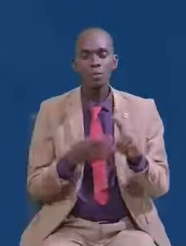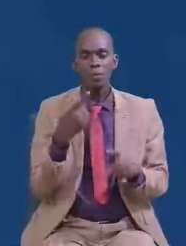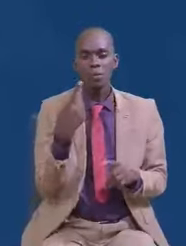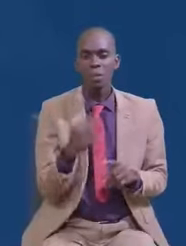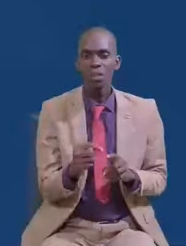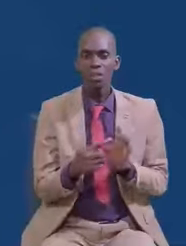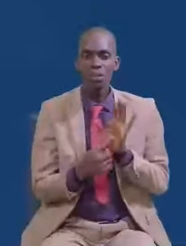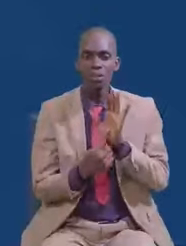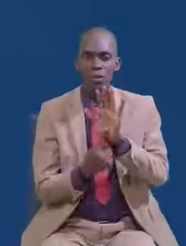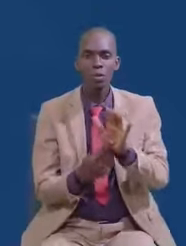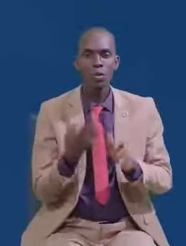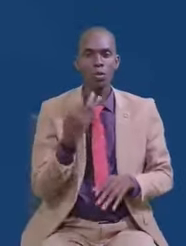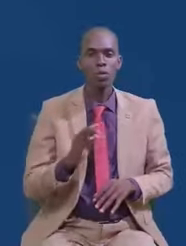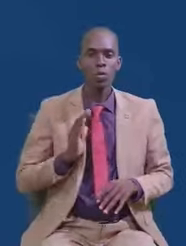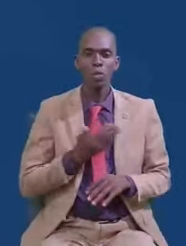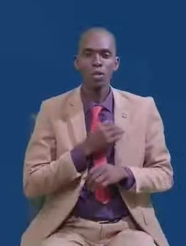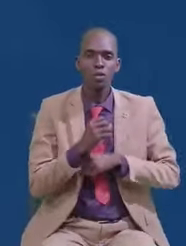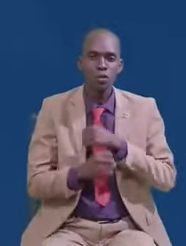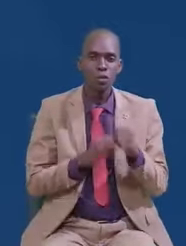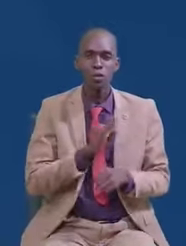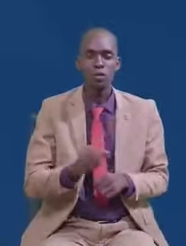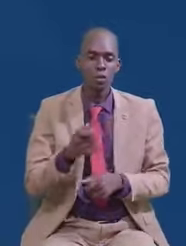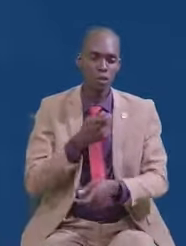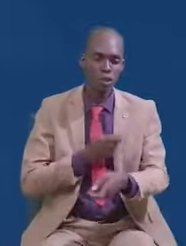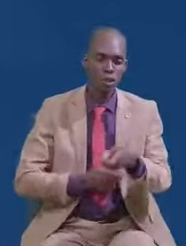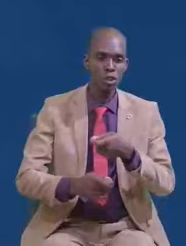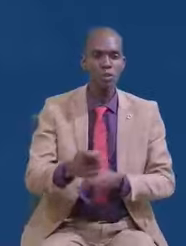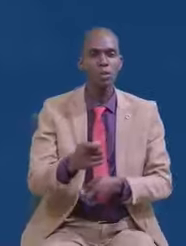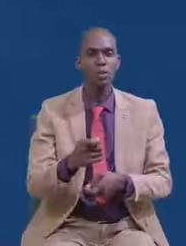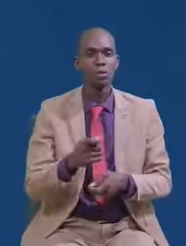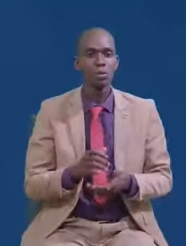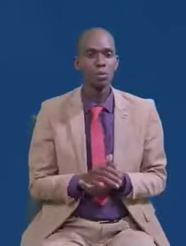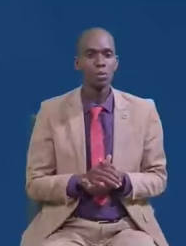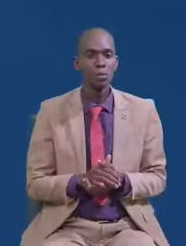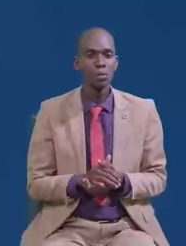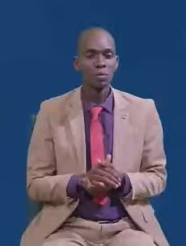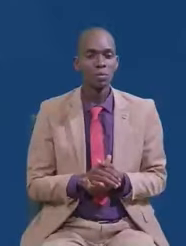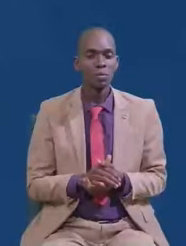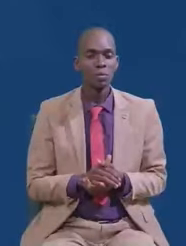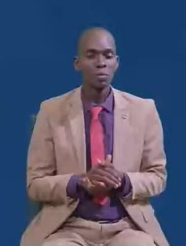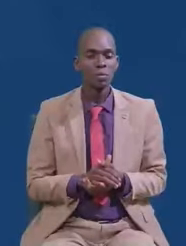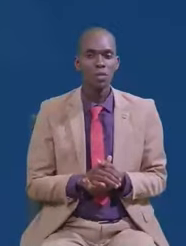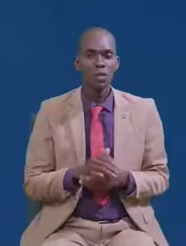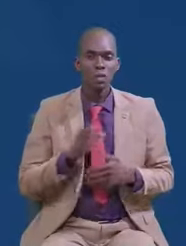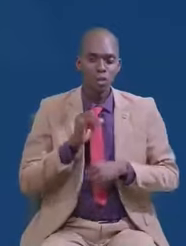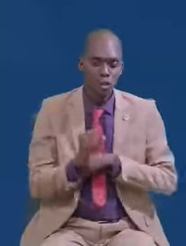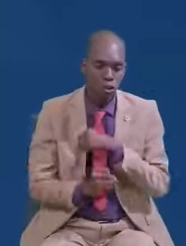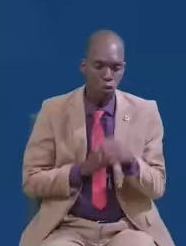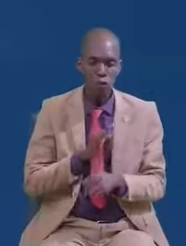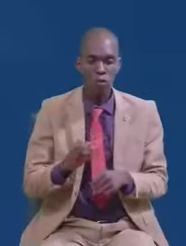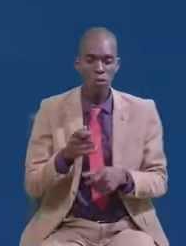Numéro un, nous voyons la révélation de notre substitut souffrant. Le substitut